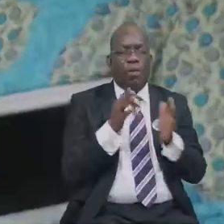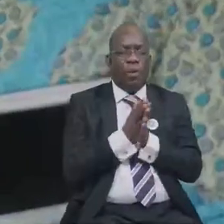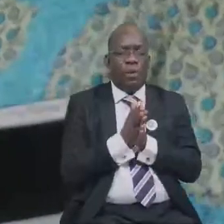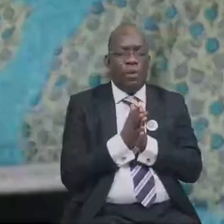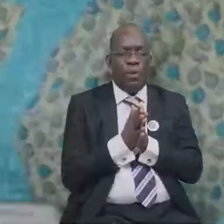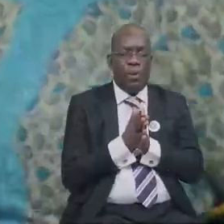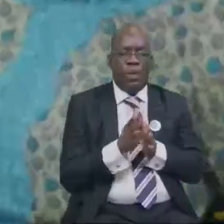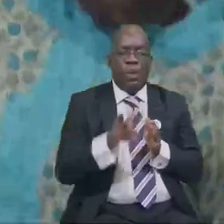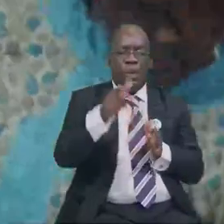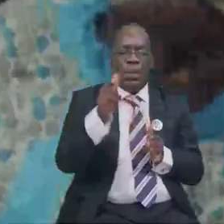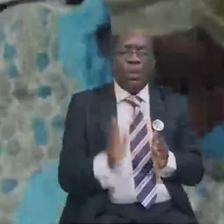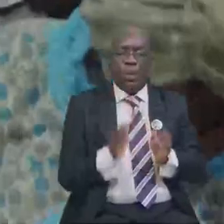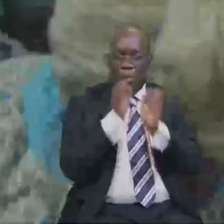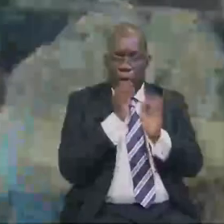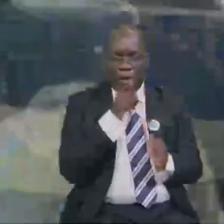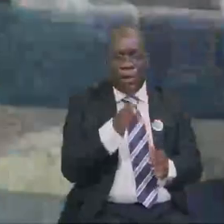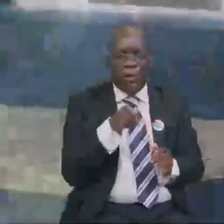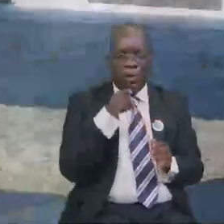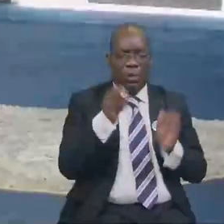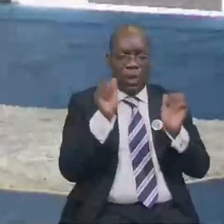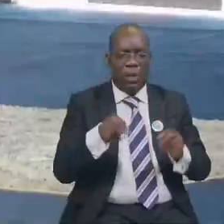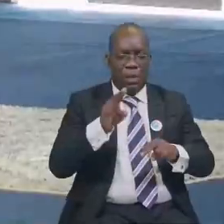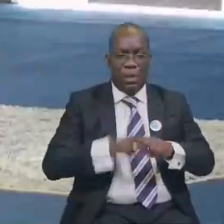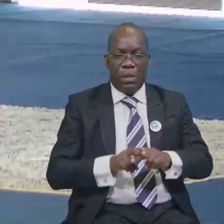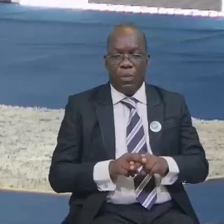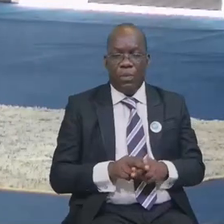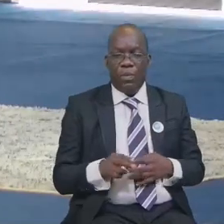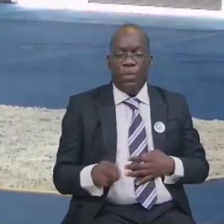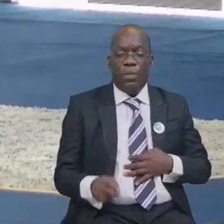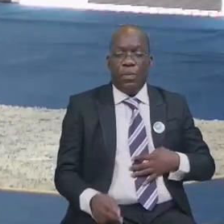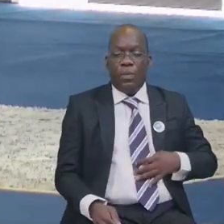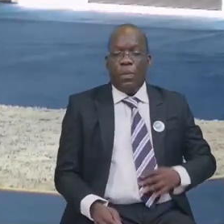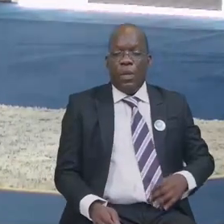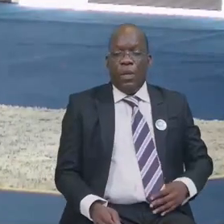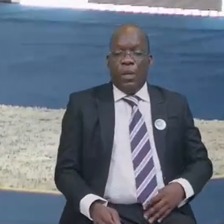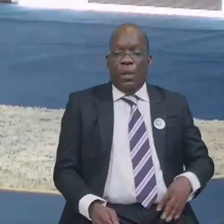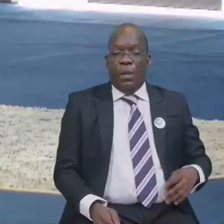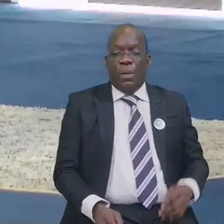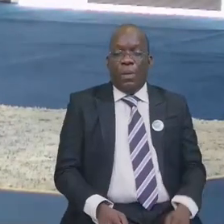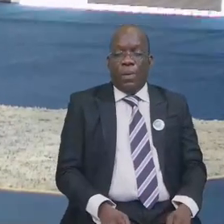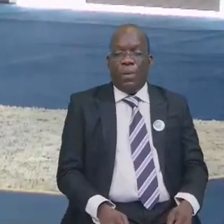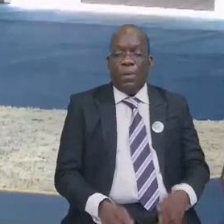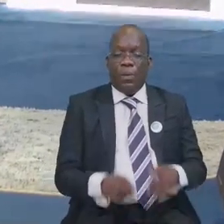Que Dieu vous bénisse, vous pouvez vous asseoir. Vous comprenez que nous parlons